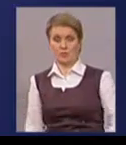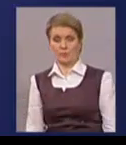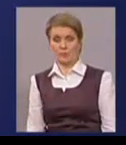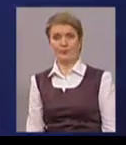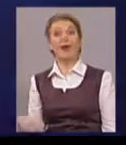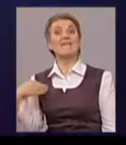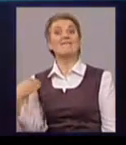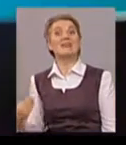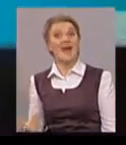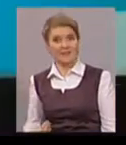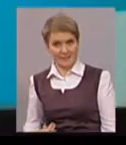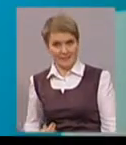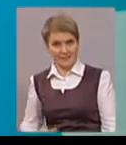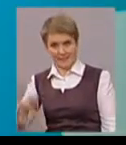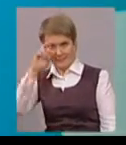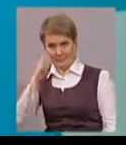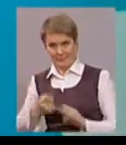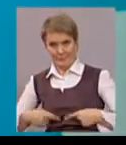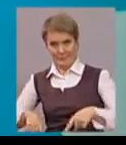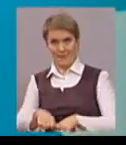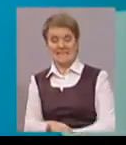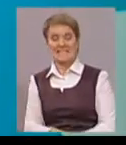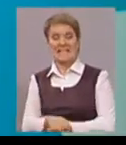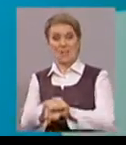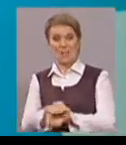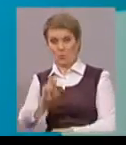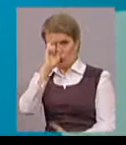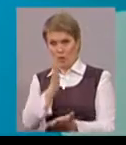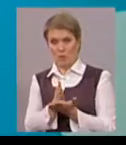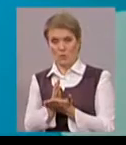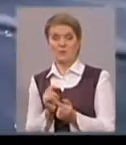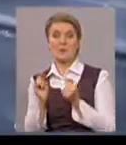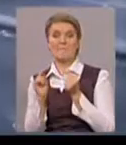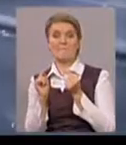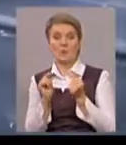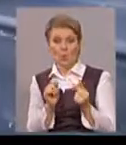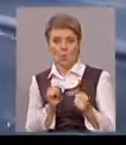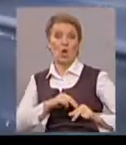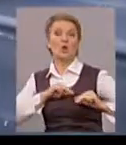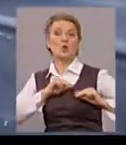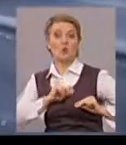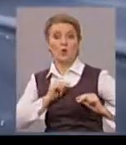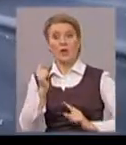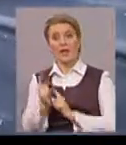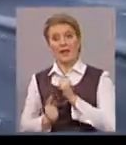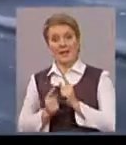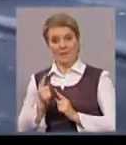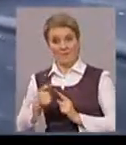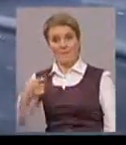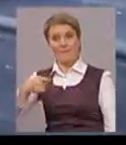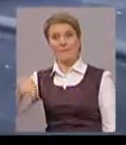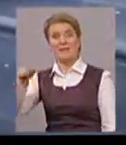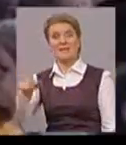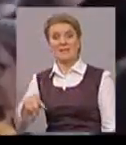У Франції страйкують держслужбовці, виступають проти трудової реформи президента Макрона. До протесту долучилися усі 9